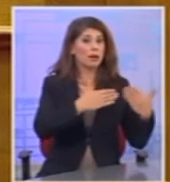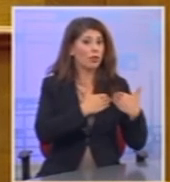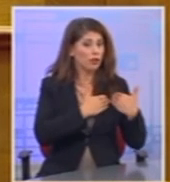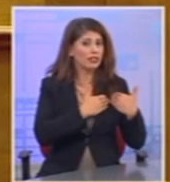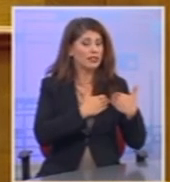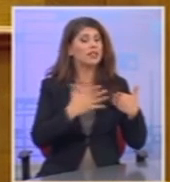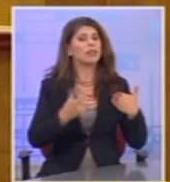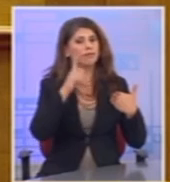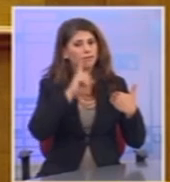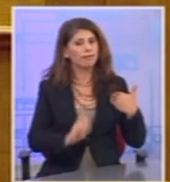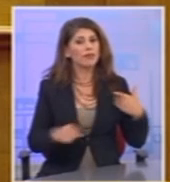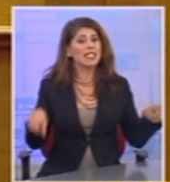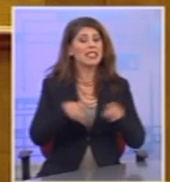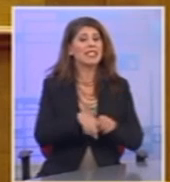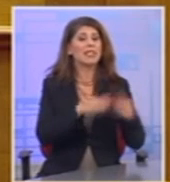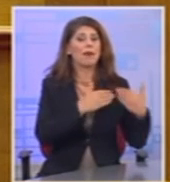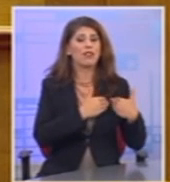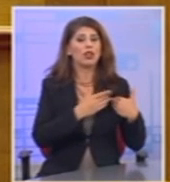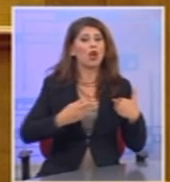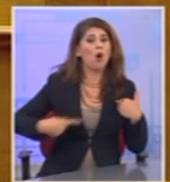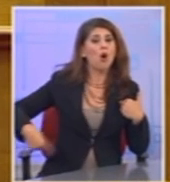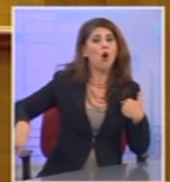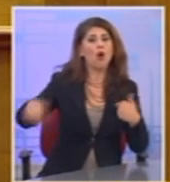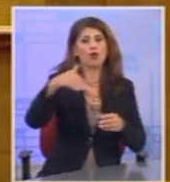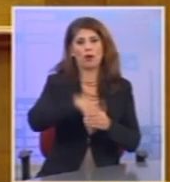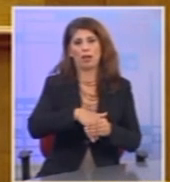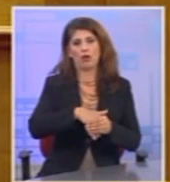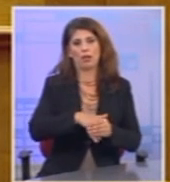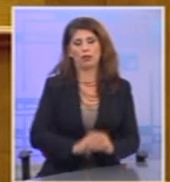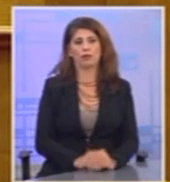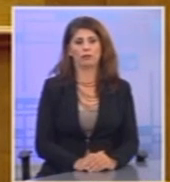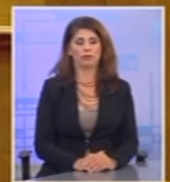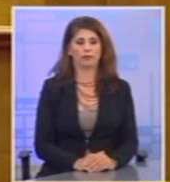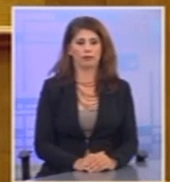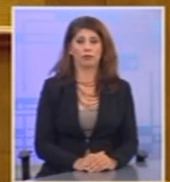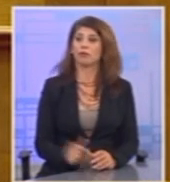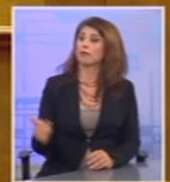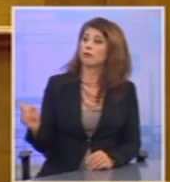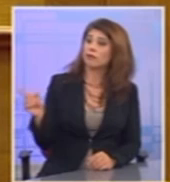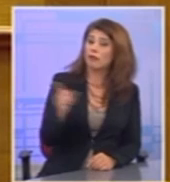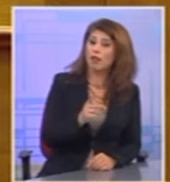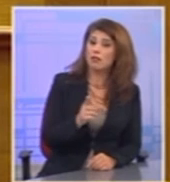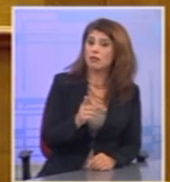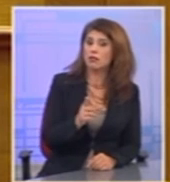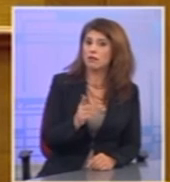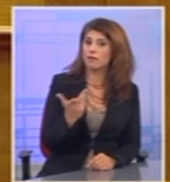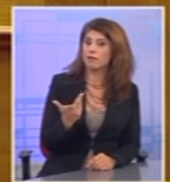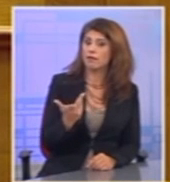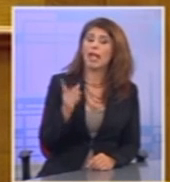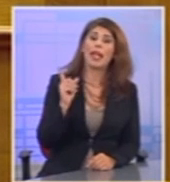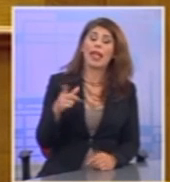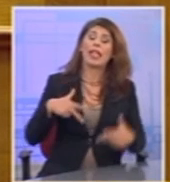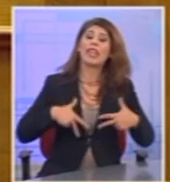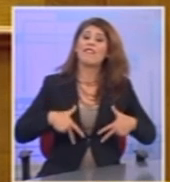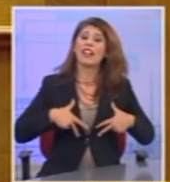απαιτεί συνυπευθυνότητα όλων των εμπλεκομένων. Εσείς, η κυβέρνηση,